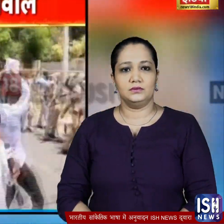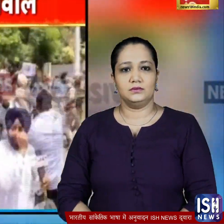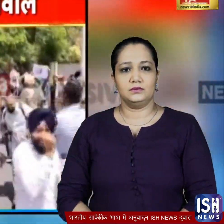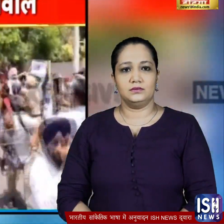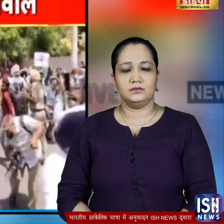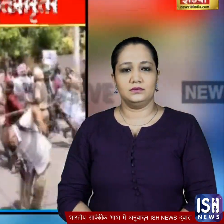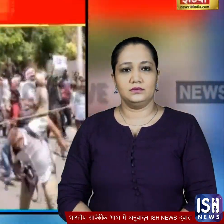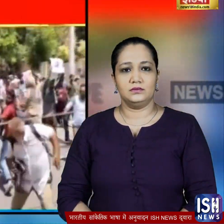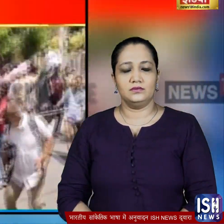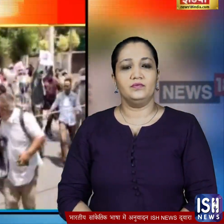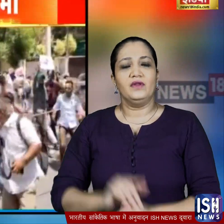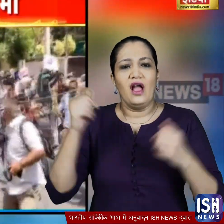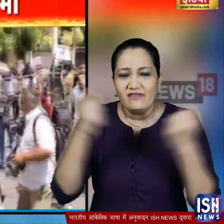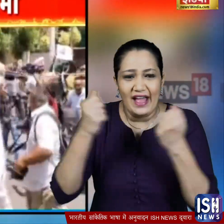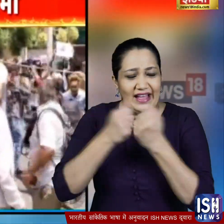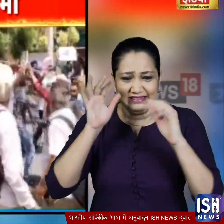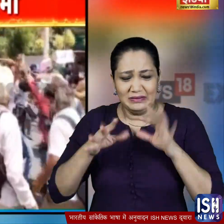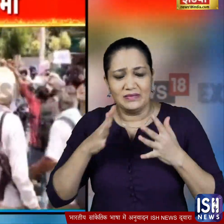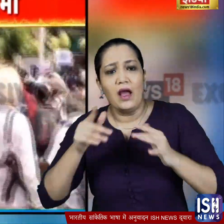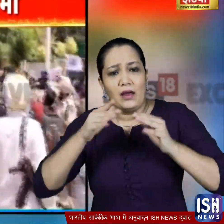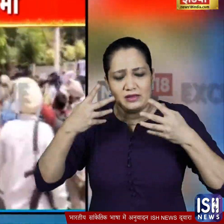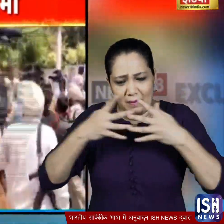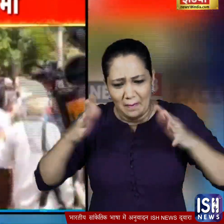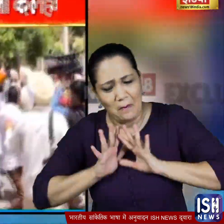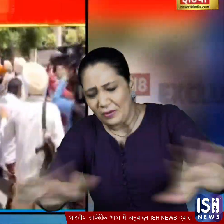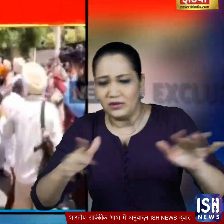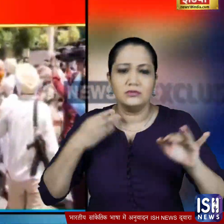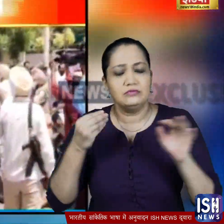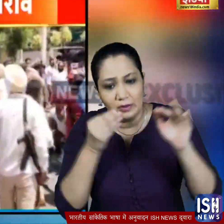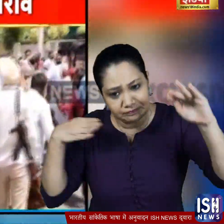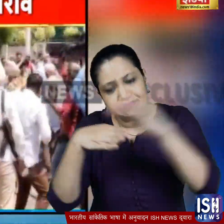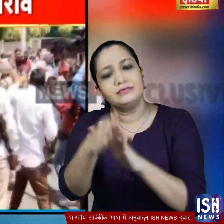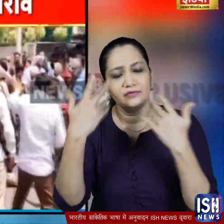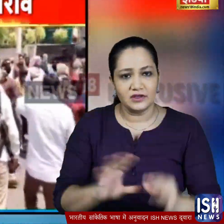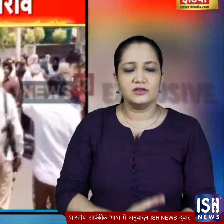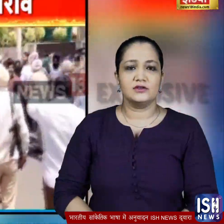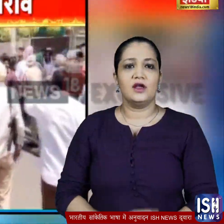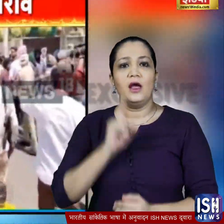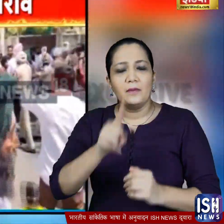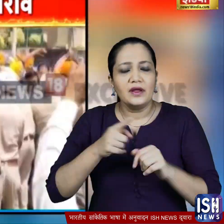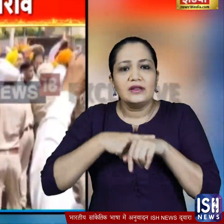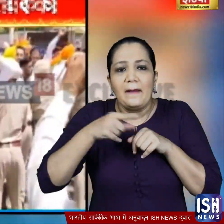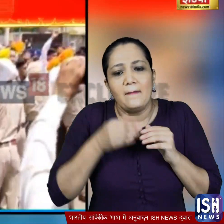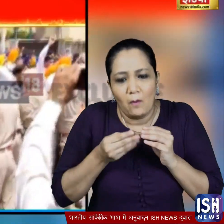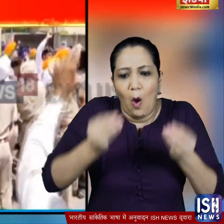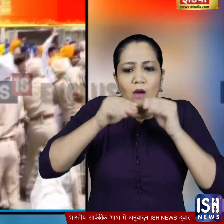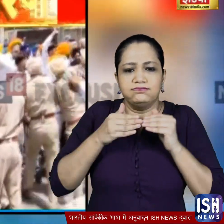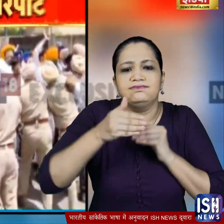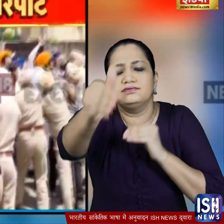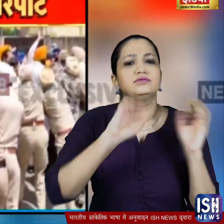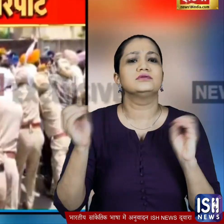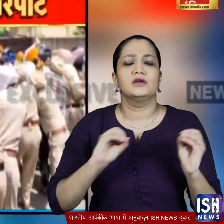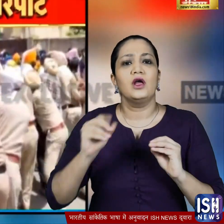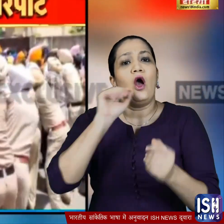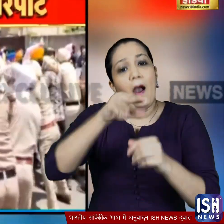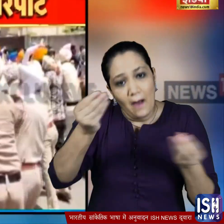इस हंगामे के बीच कुछ प्रदर्शनकारी बैरिकेड तोड़ते हुए निकलने में कामयाब भी हो गए, लेकिन वो ज्यादा आगे नहीं बढ़ पाए, क्योंकि आगे खड़ी